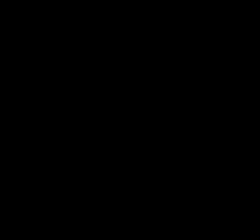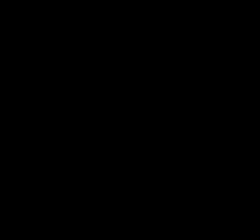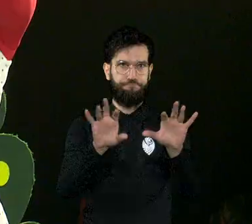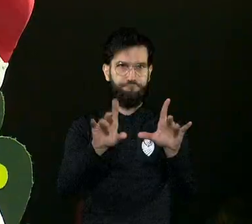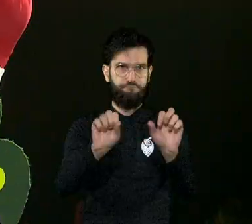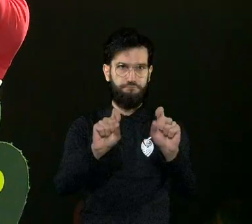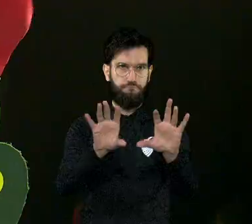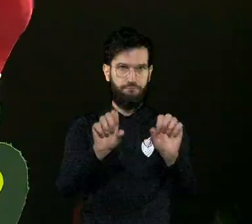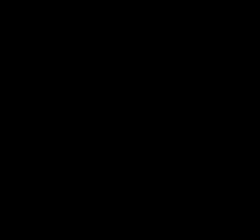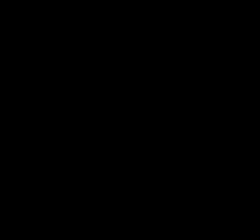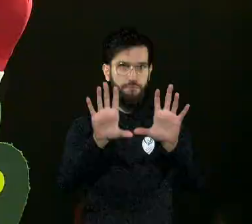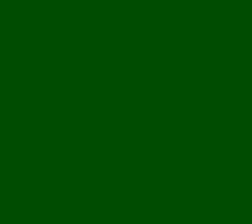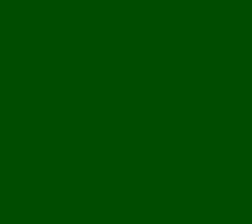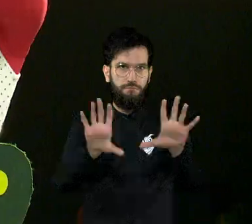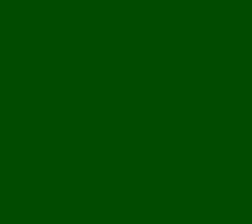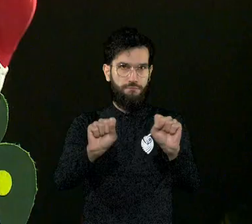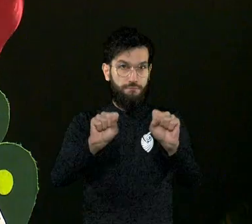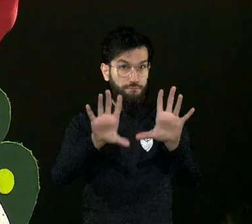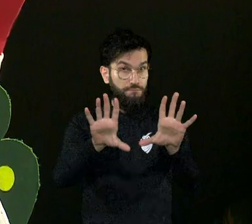a